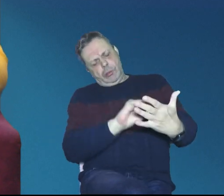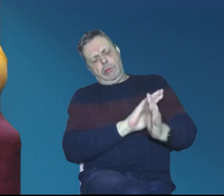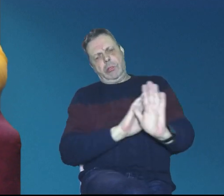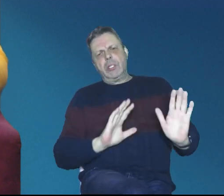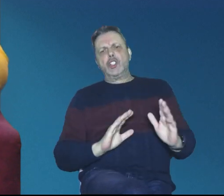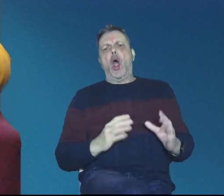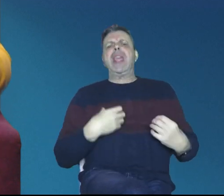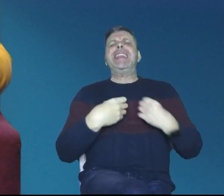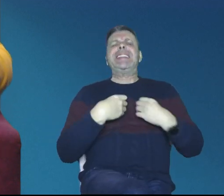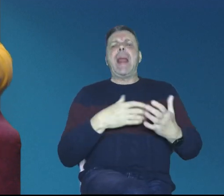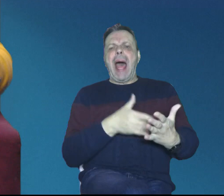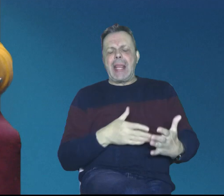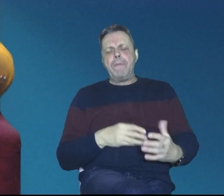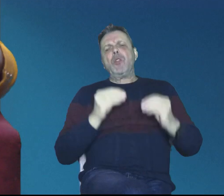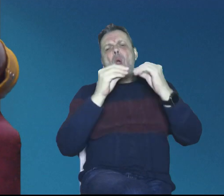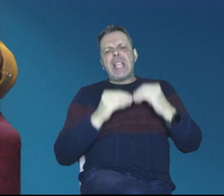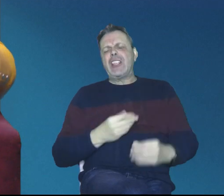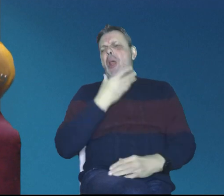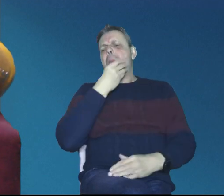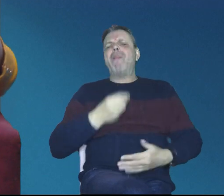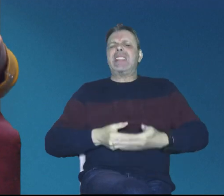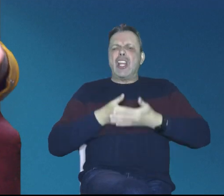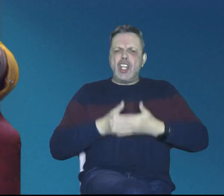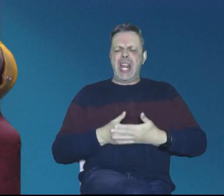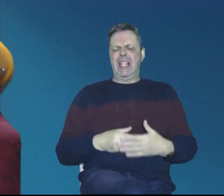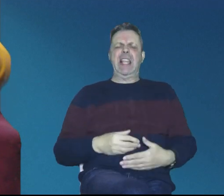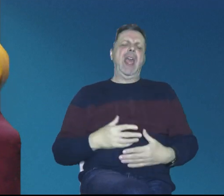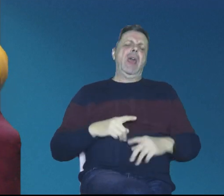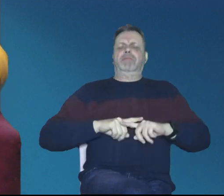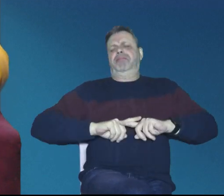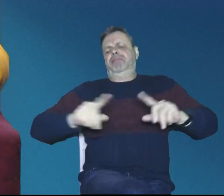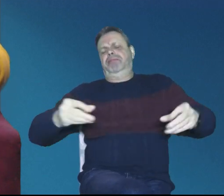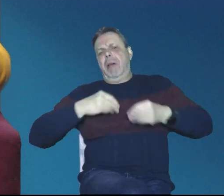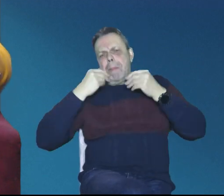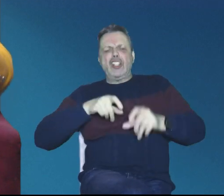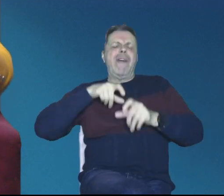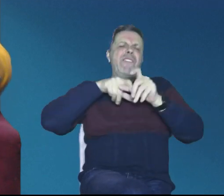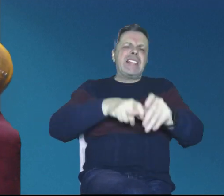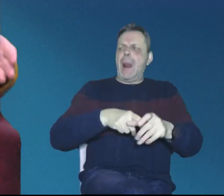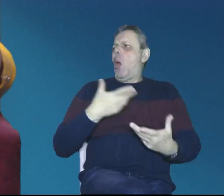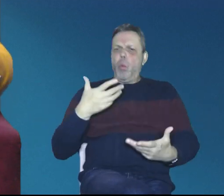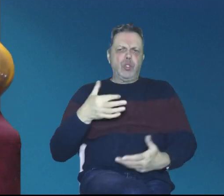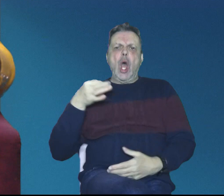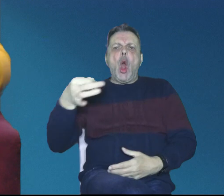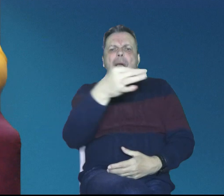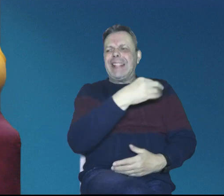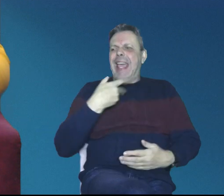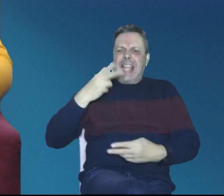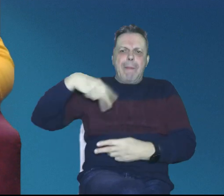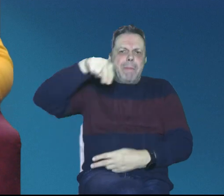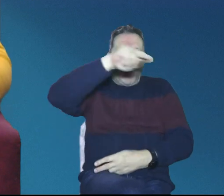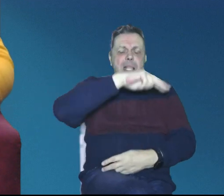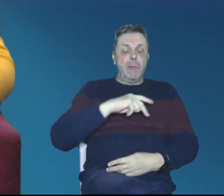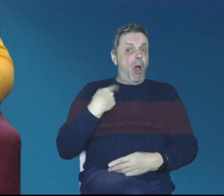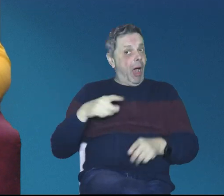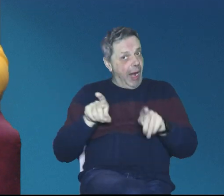Dakle, scenarij koji sadrži povijesne činjenice i legende često vezane uz autentične lokacije kroz